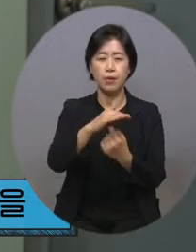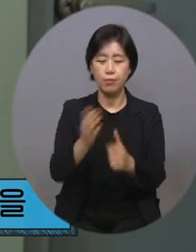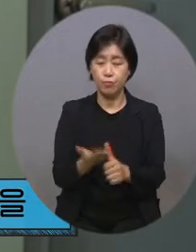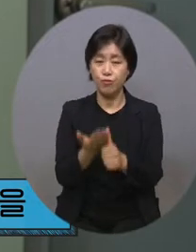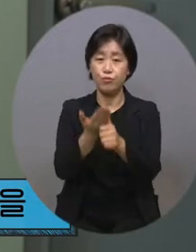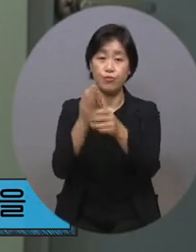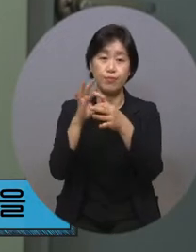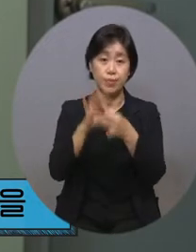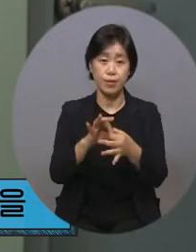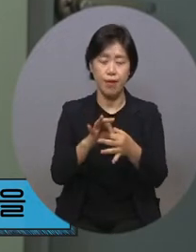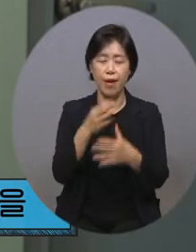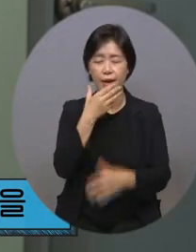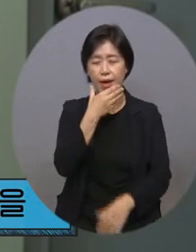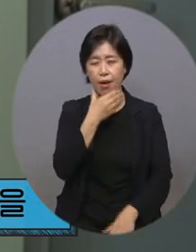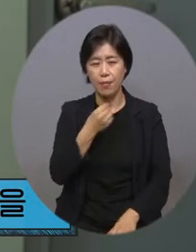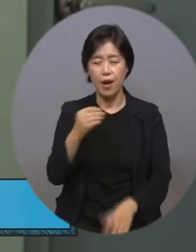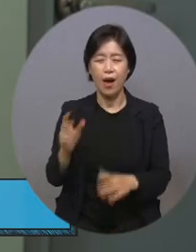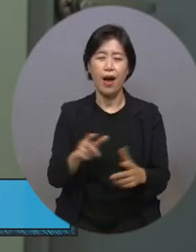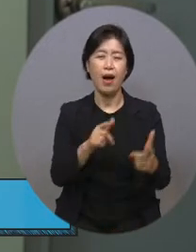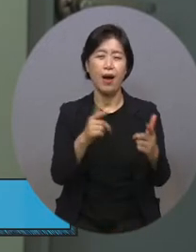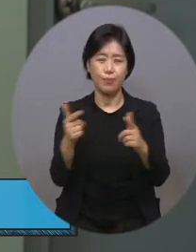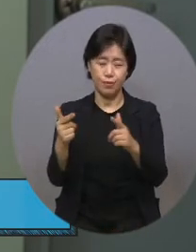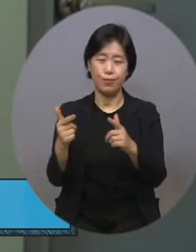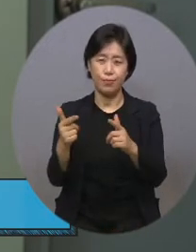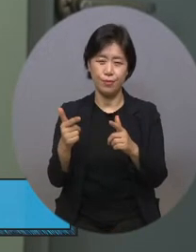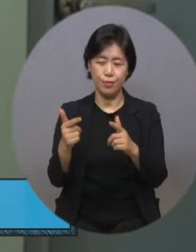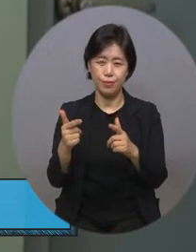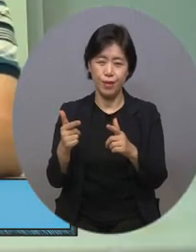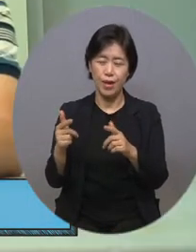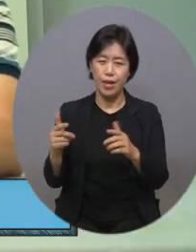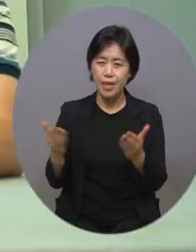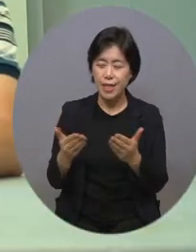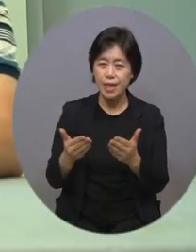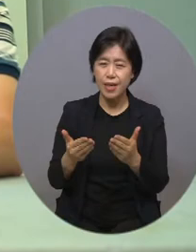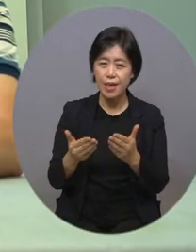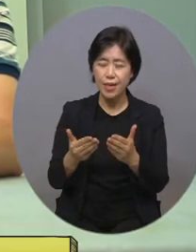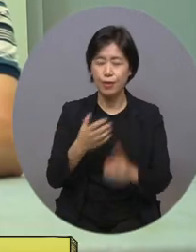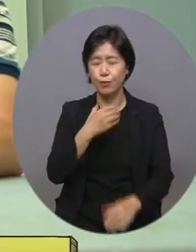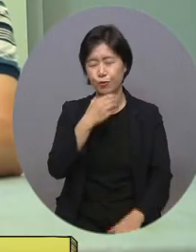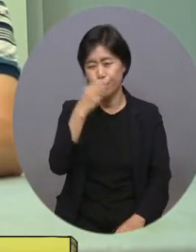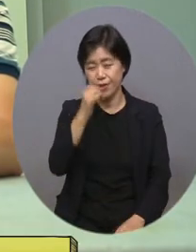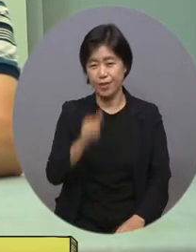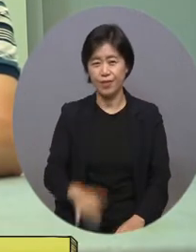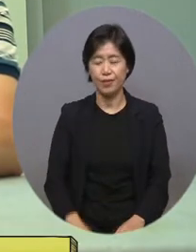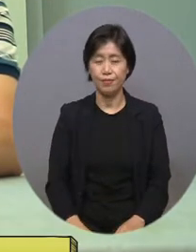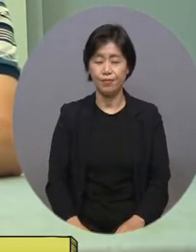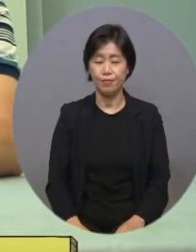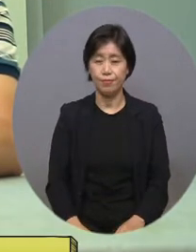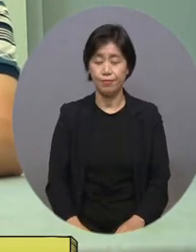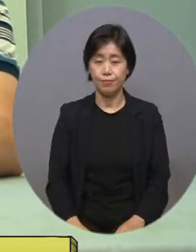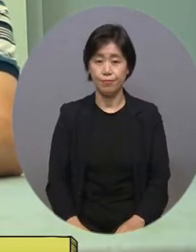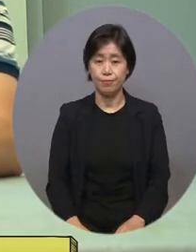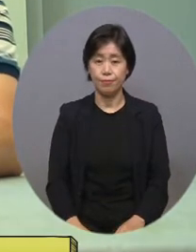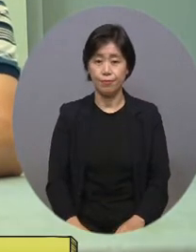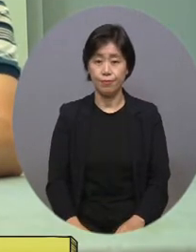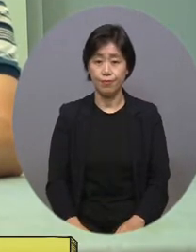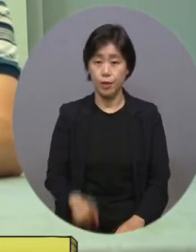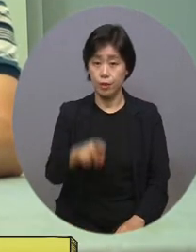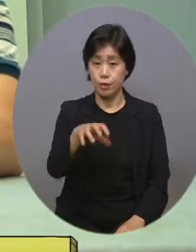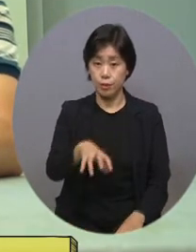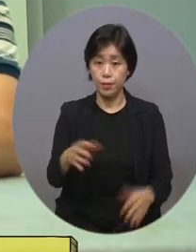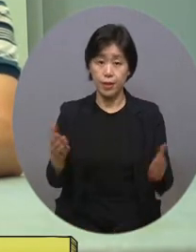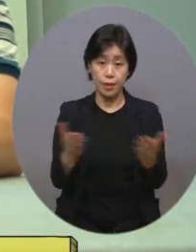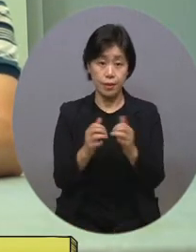보낼 수 있는 그런 행복한 농장을 꿈꾸고 있는 회사입니다. 제가 알기로는 네. 지금 여기서